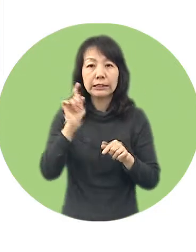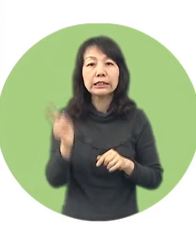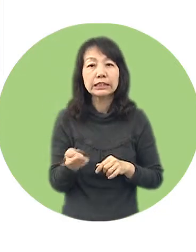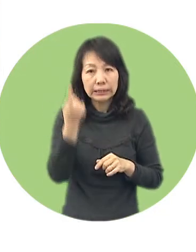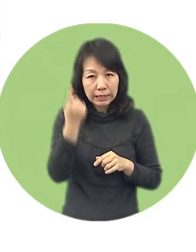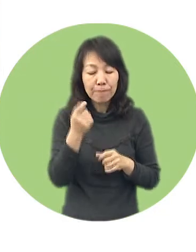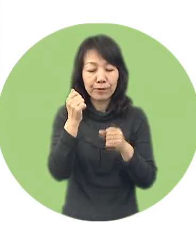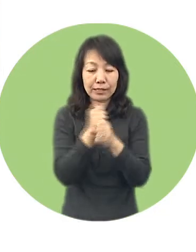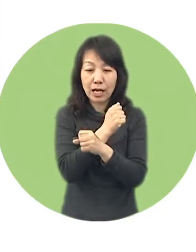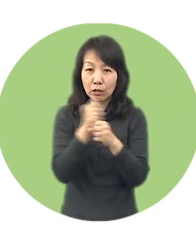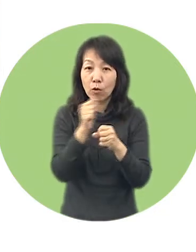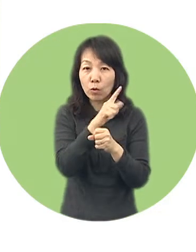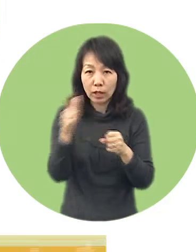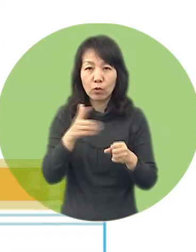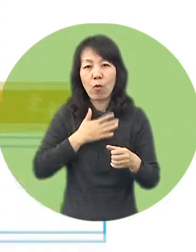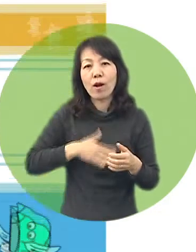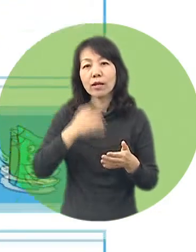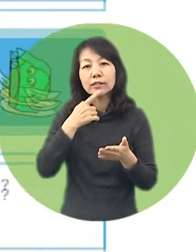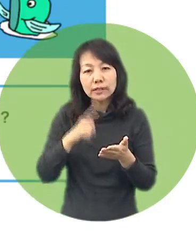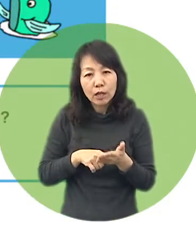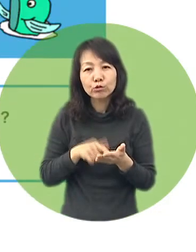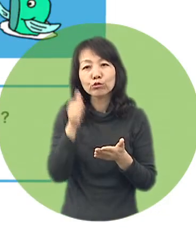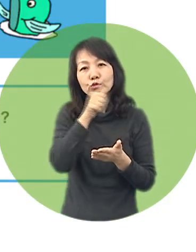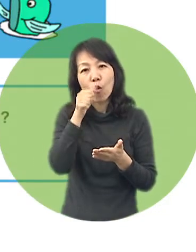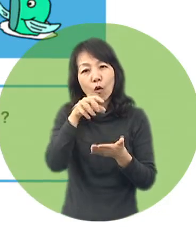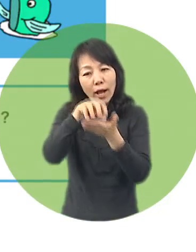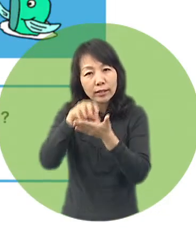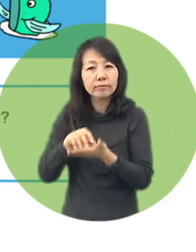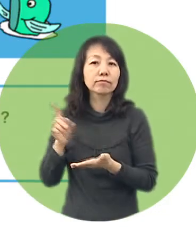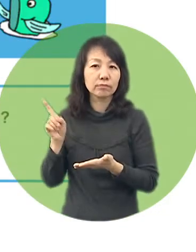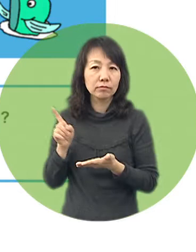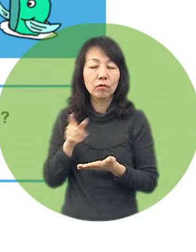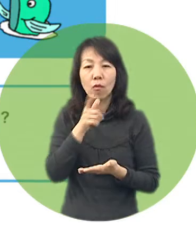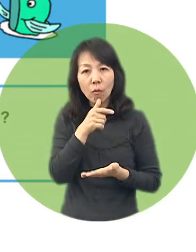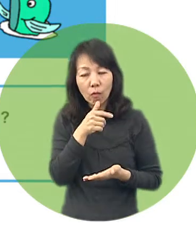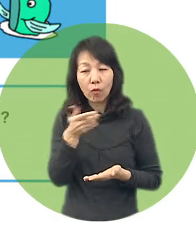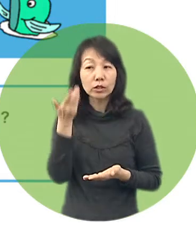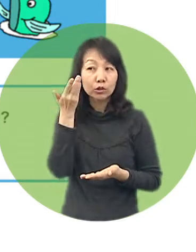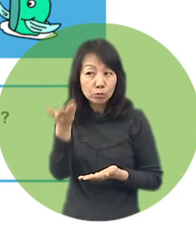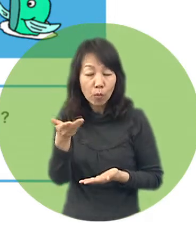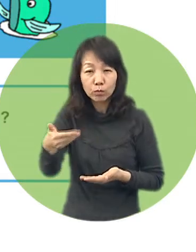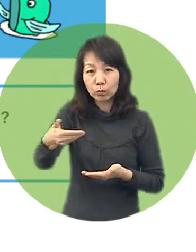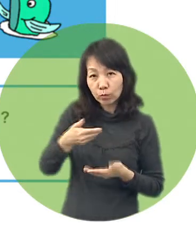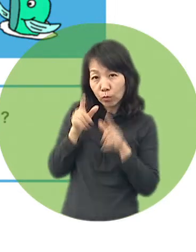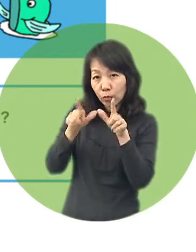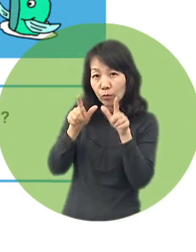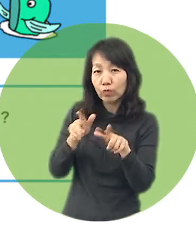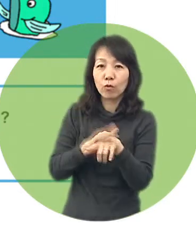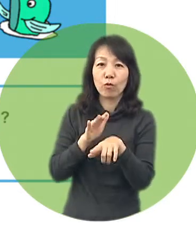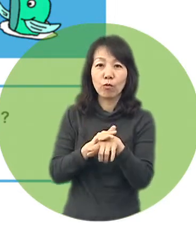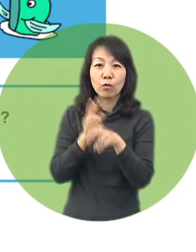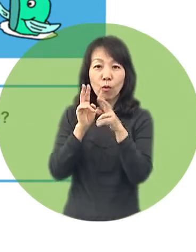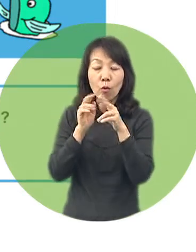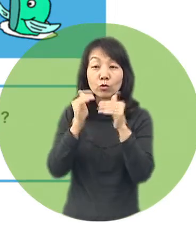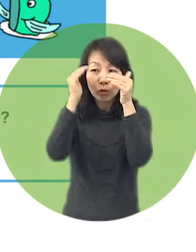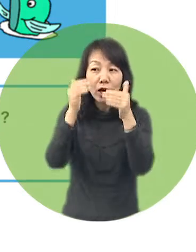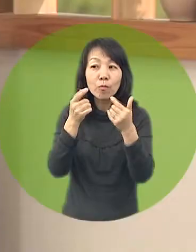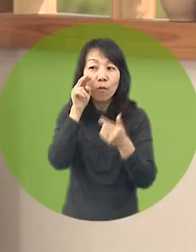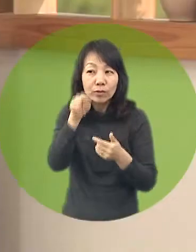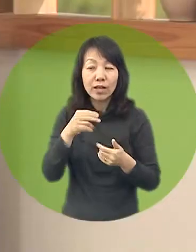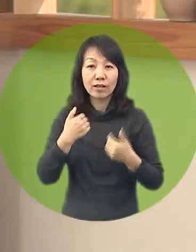やすく紹介しています。 なるほど、質問形式になっていて、これは大人でも楽しめそうですね。 そうです